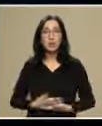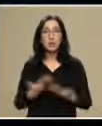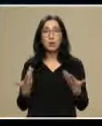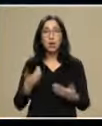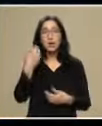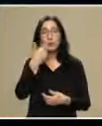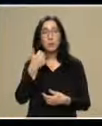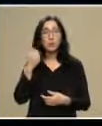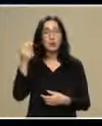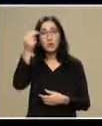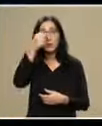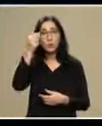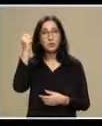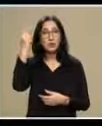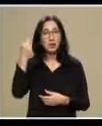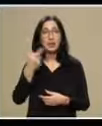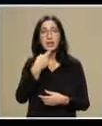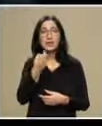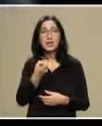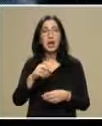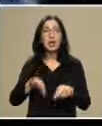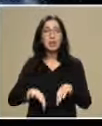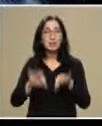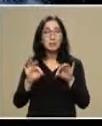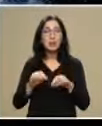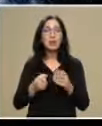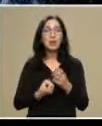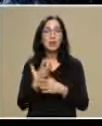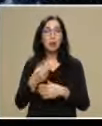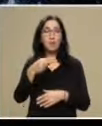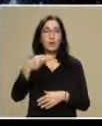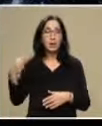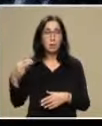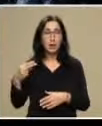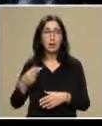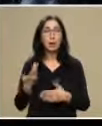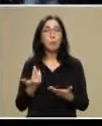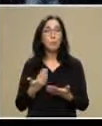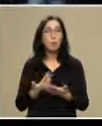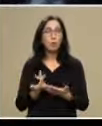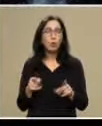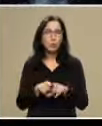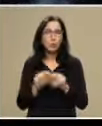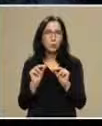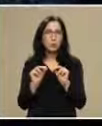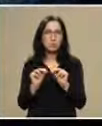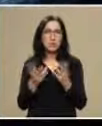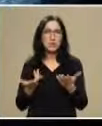използвал изкуствения интелект за избиране на нова тема на дисертация? По-скоро изкуственият интелект като